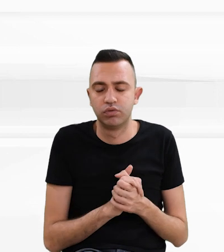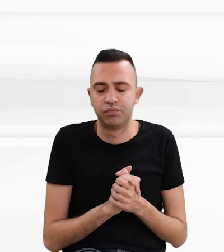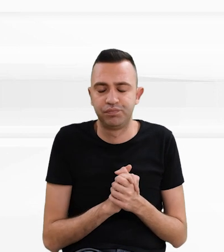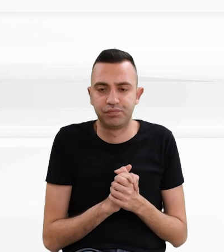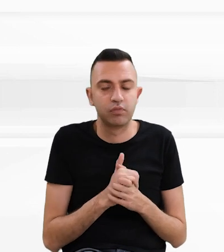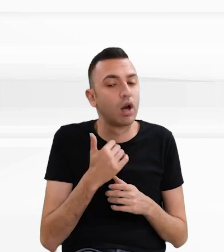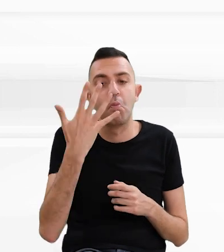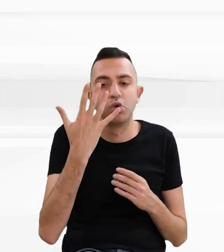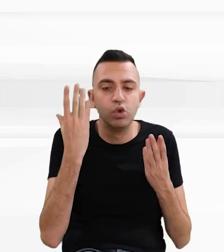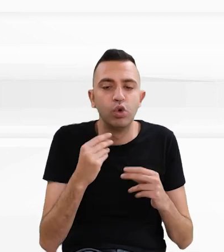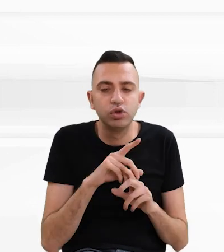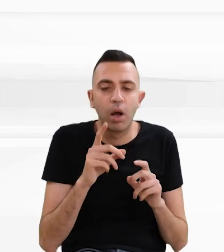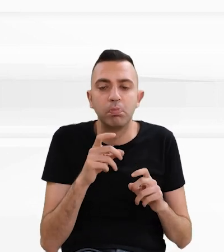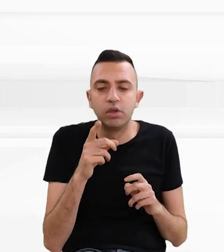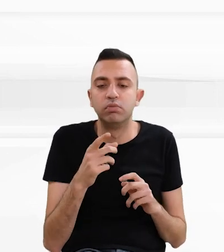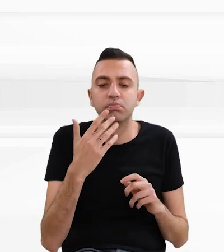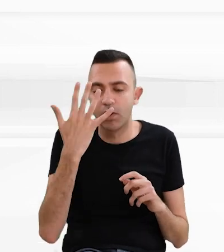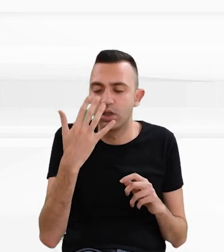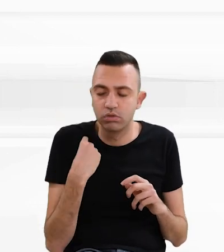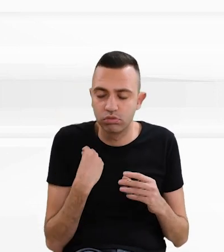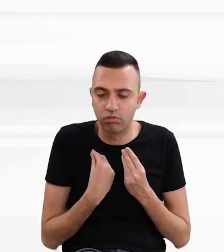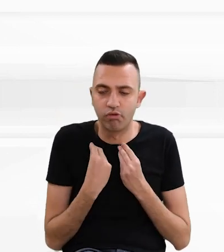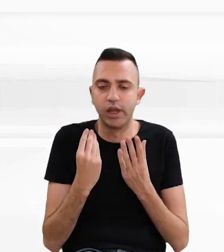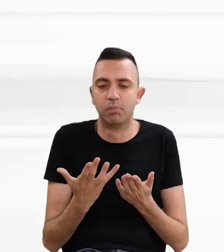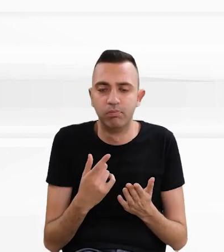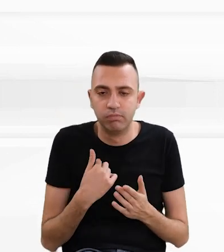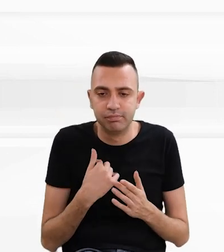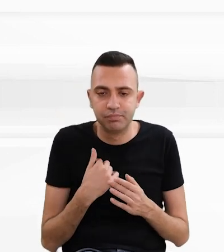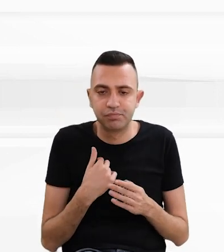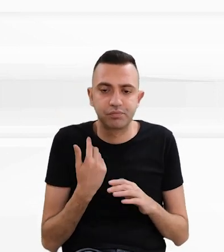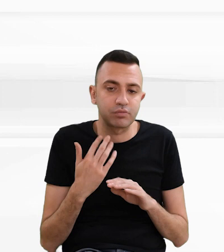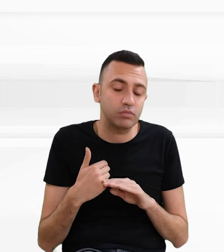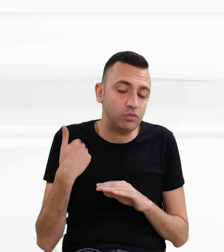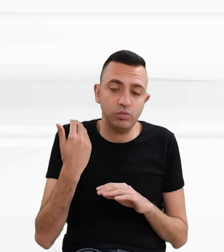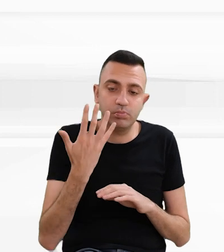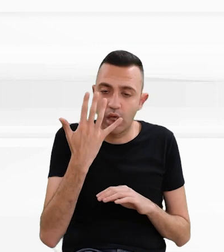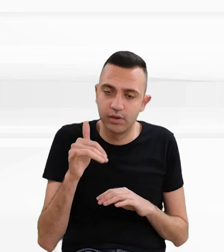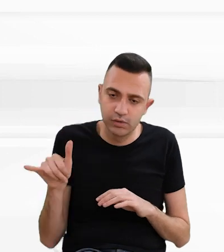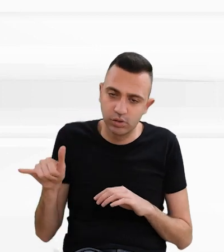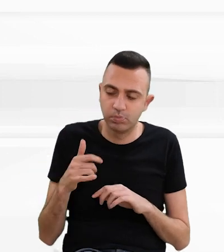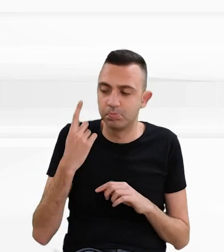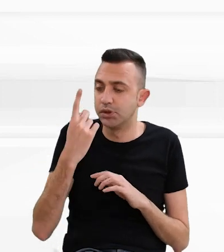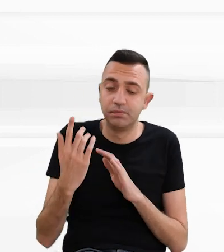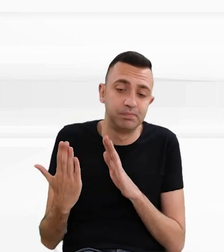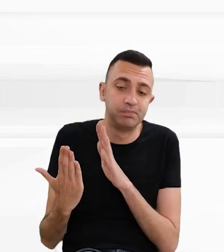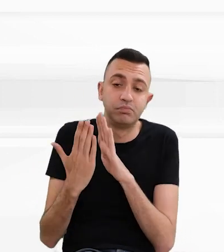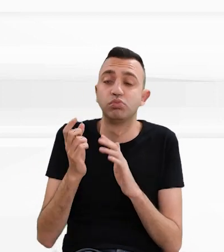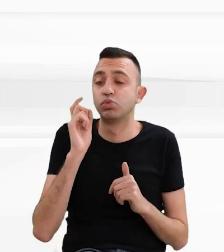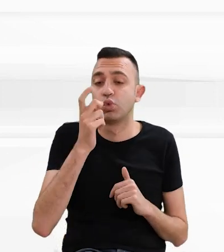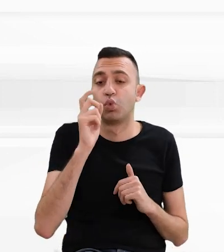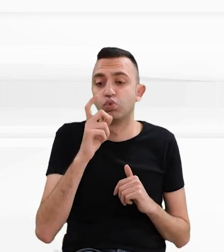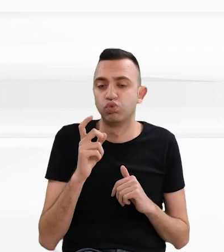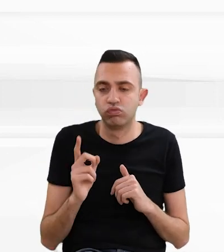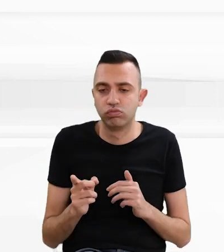verilmiş 5 bakalım olacak mı beşi verdiğim zaman daha sonra beşiğin yanına bunun